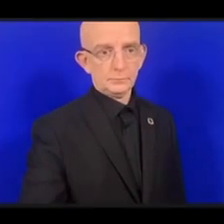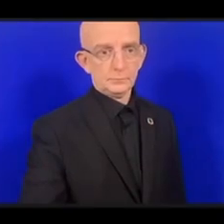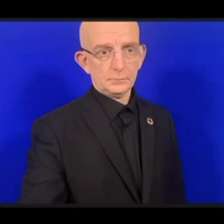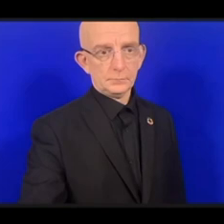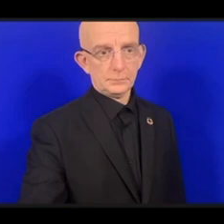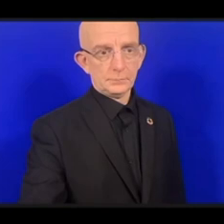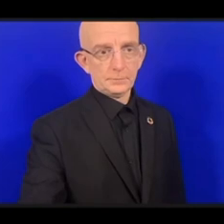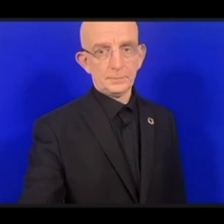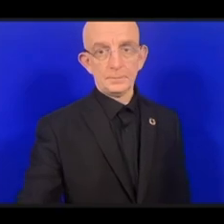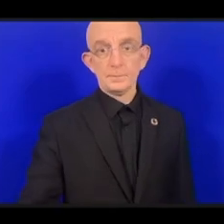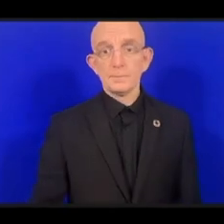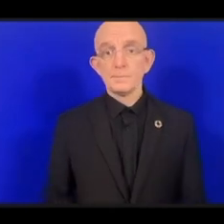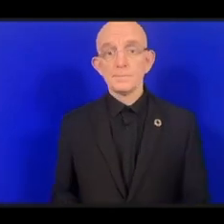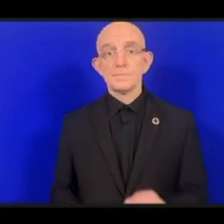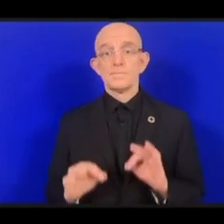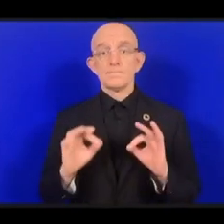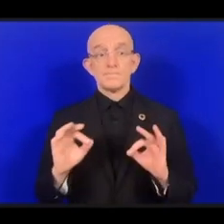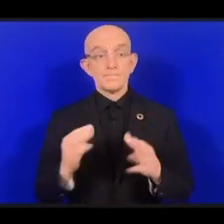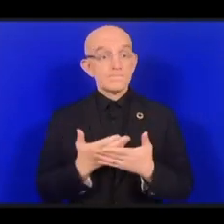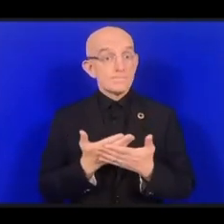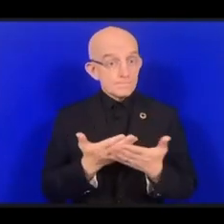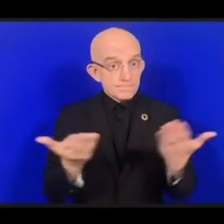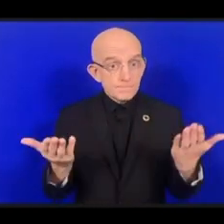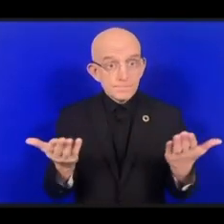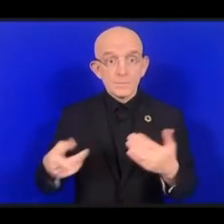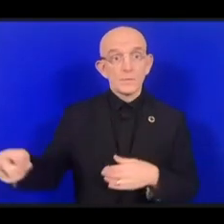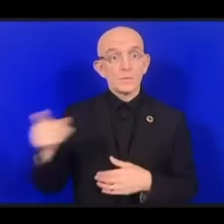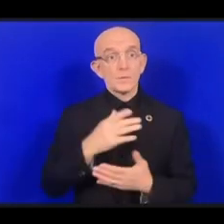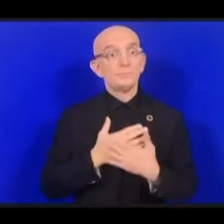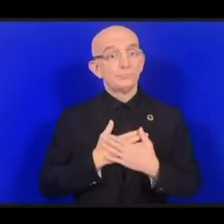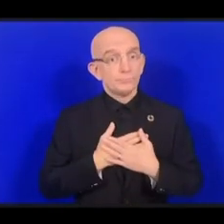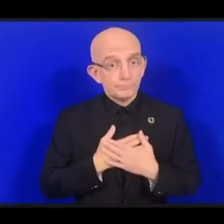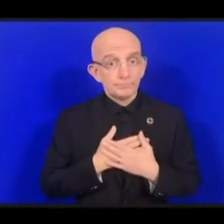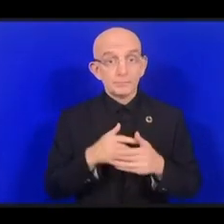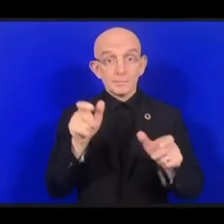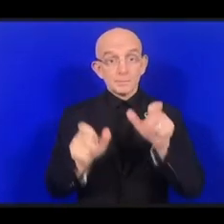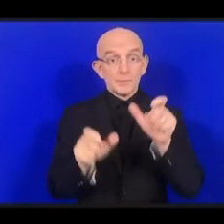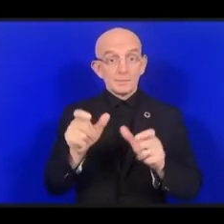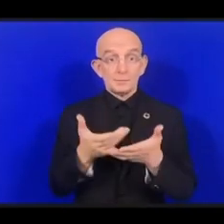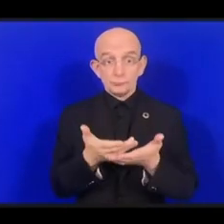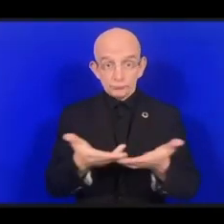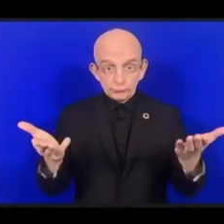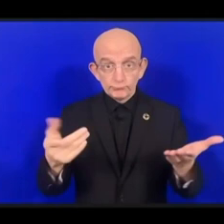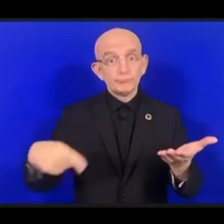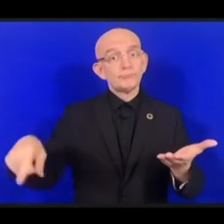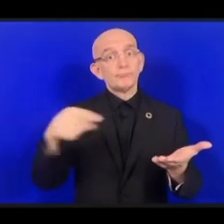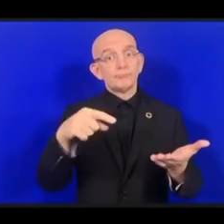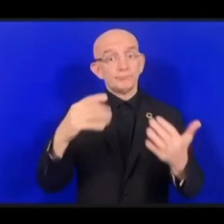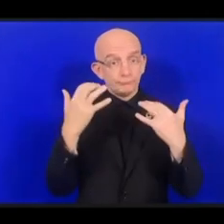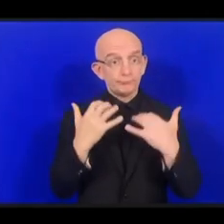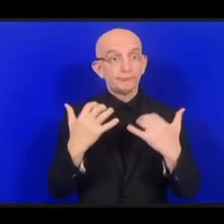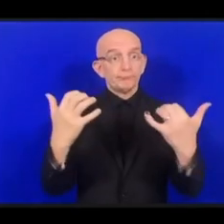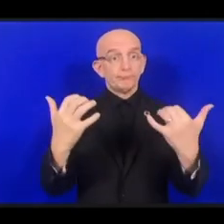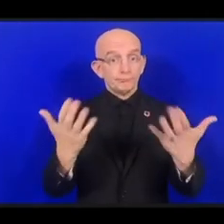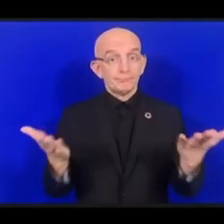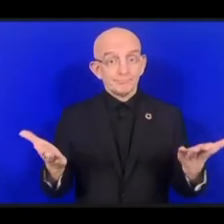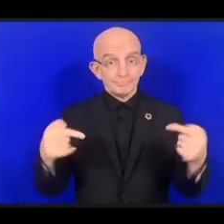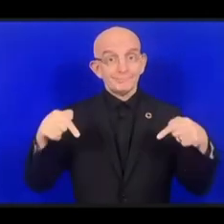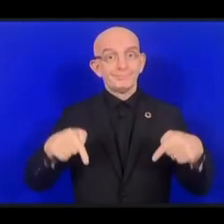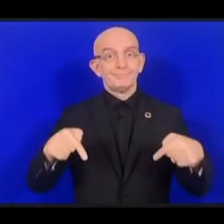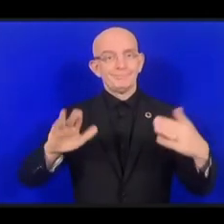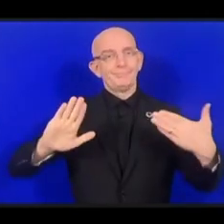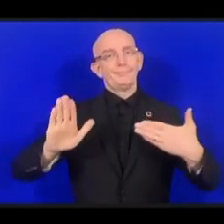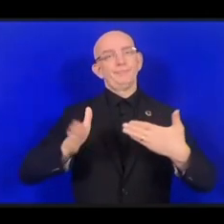اصحاب السعاده حضرات سيدات والساده اود ان ارحب بكم جميعا في الحفل الختامي للاجتماع السنوي